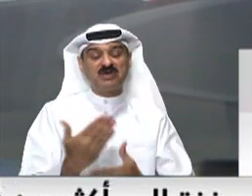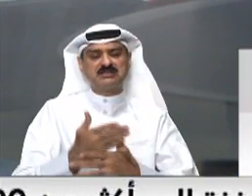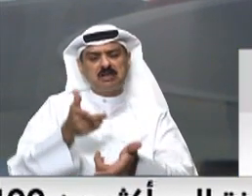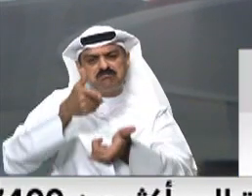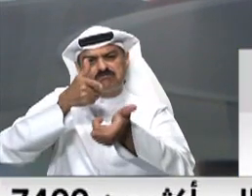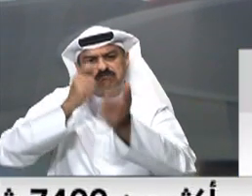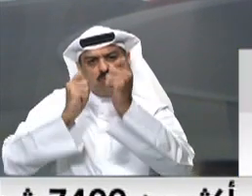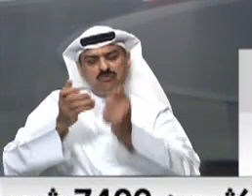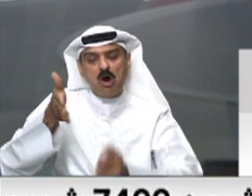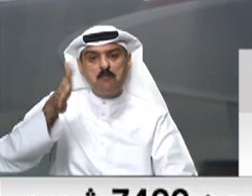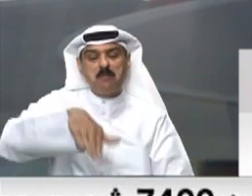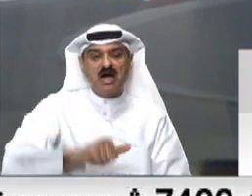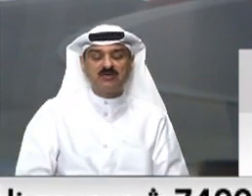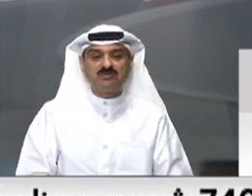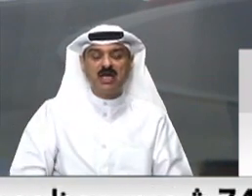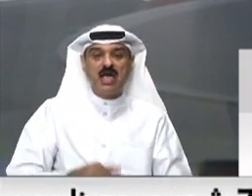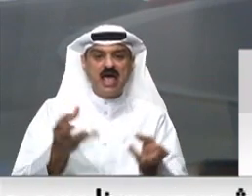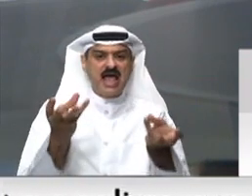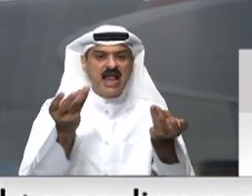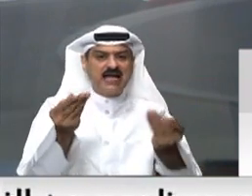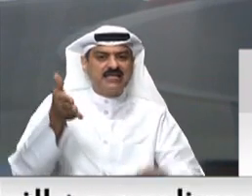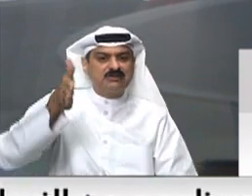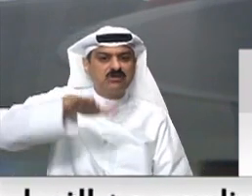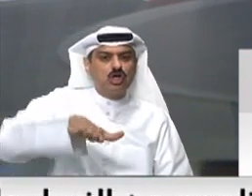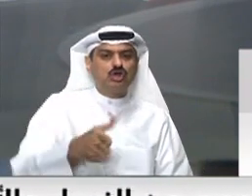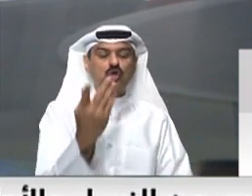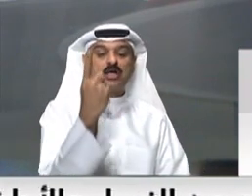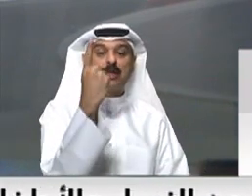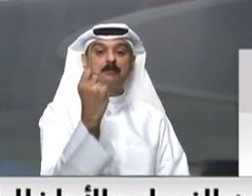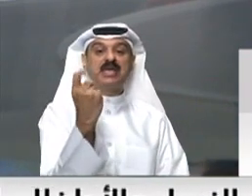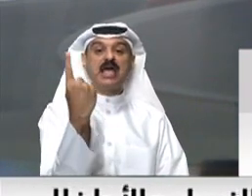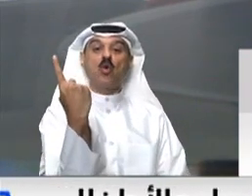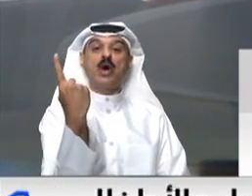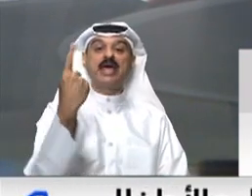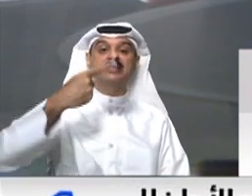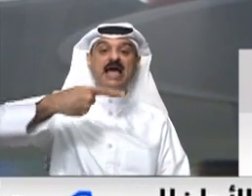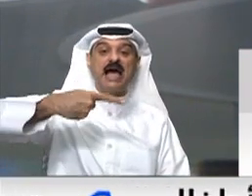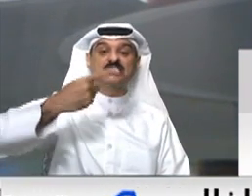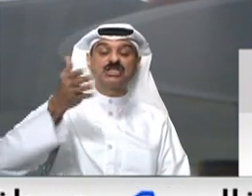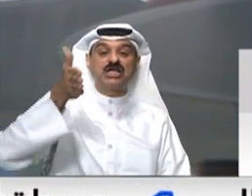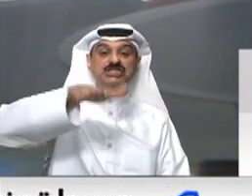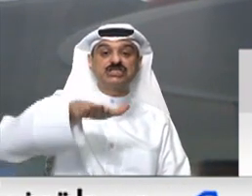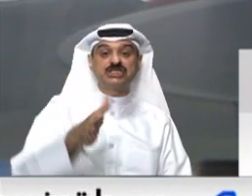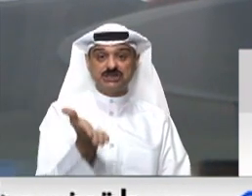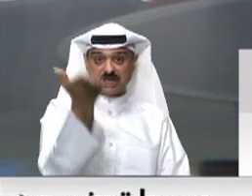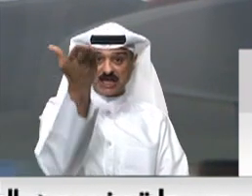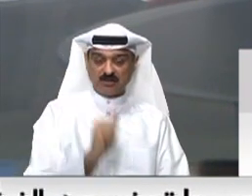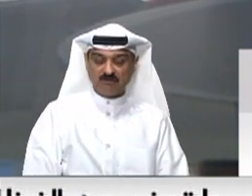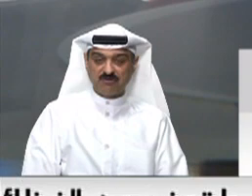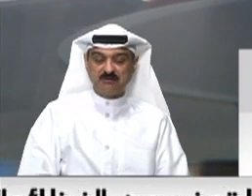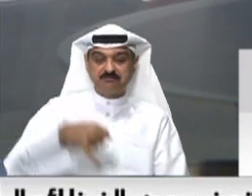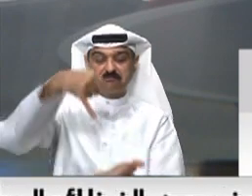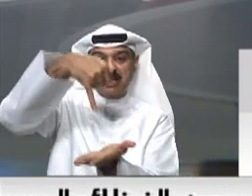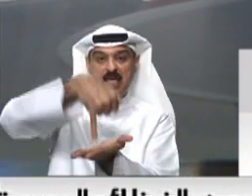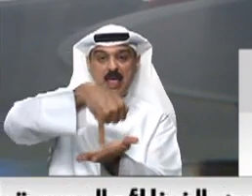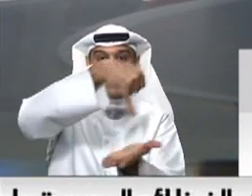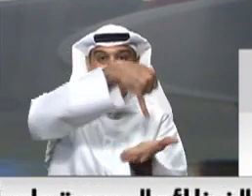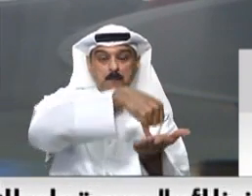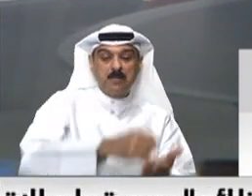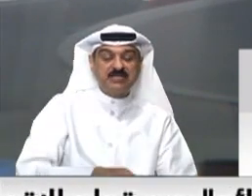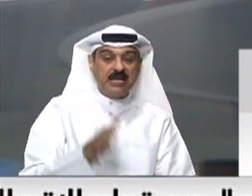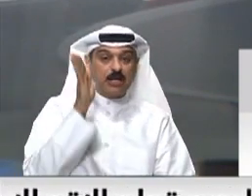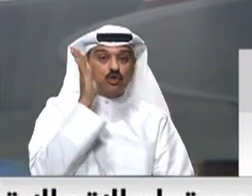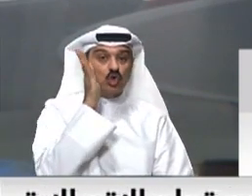بذلك حصيلة شهداء الضفة إلى 111 شهيدا، فيما شهدت مدينتا طول كرم وجنين المحتلة إضرابا